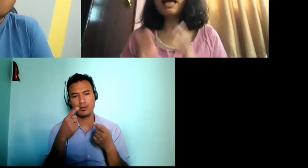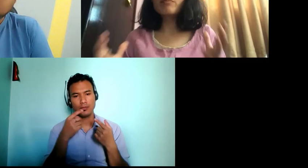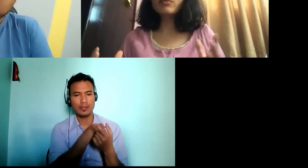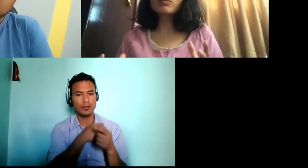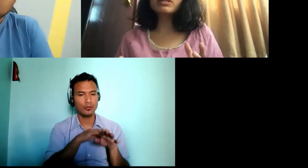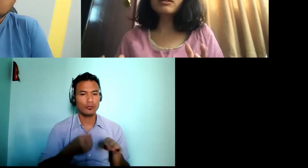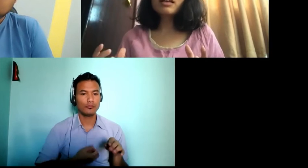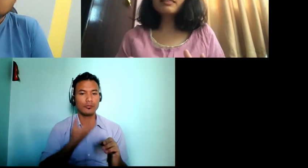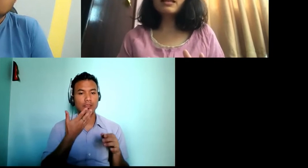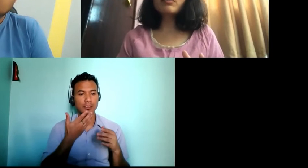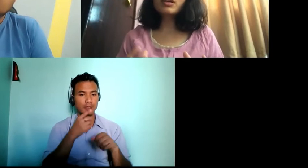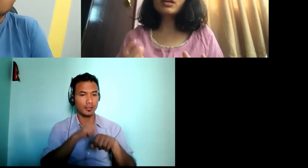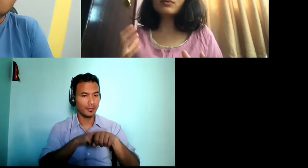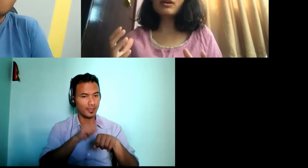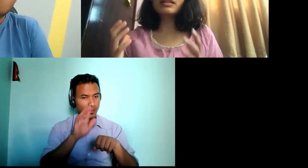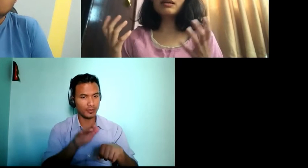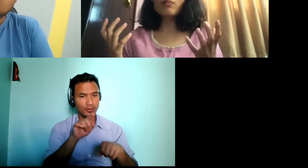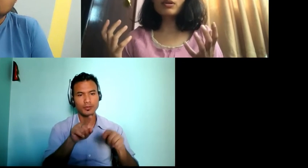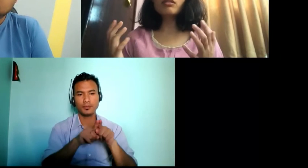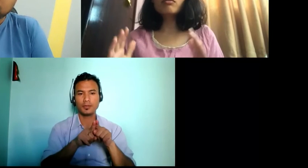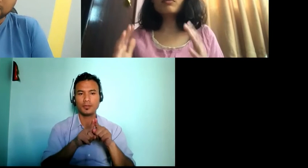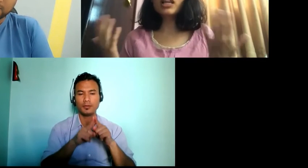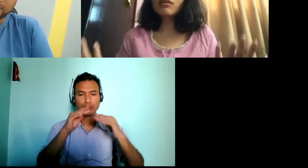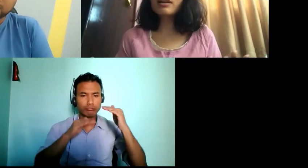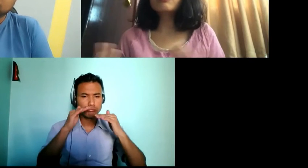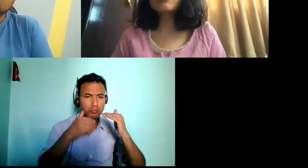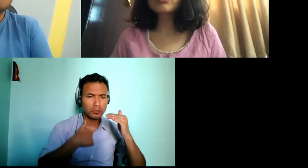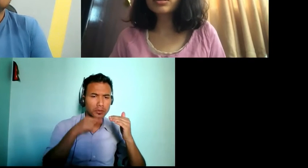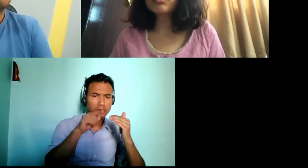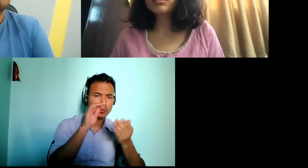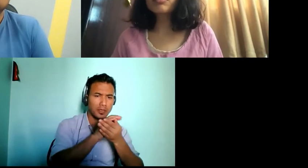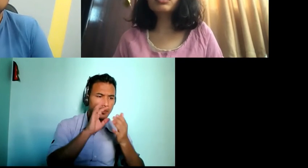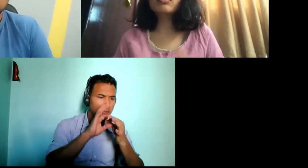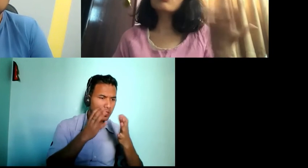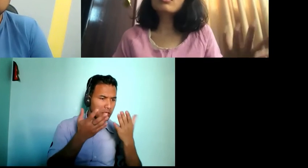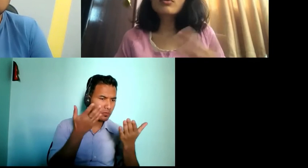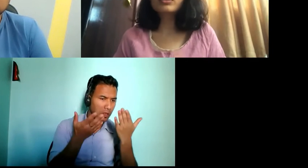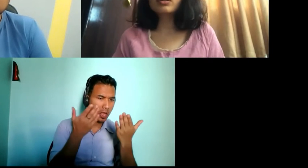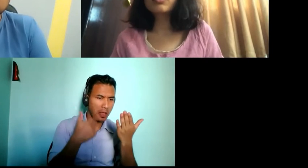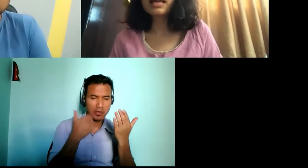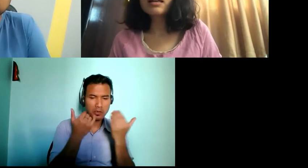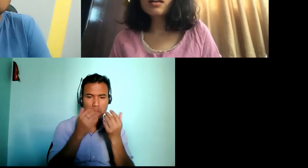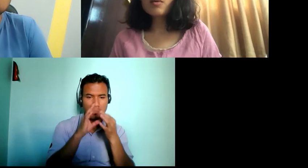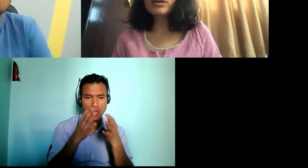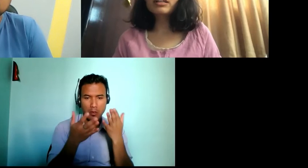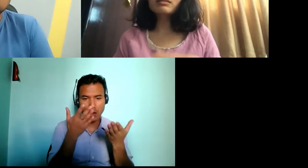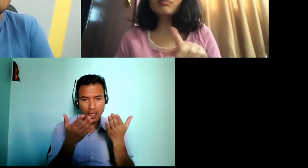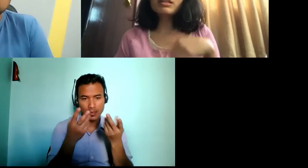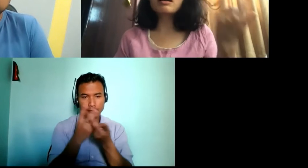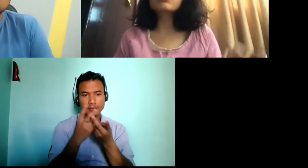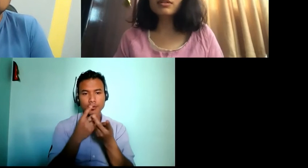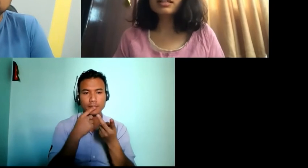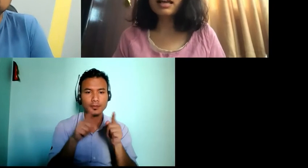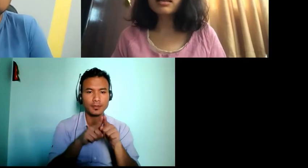मोमेन्ट छ, ह्याप्पी मोमेन्ट छ, त्यसलाई पनि उनीहरूले चाहिँ कम्पेयर गरेर ओके मैले यो राख्न नहुने थियो कि मैले त्यो गर्नु नहुने थियो होला भनेर त्यसमा